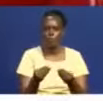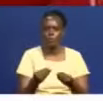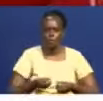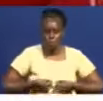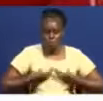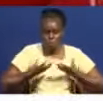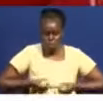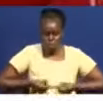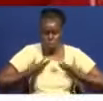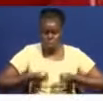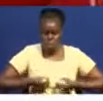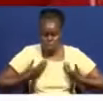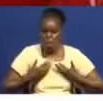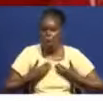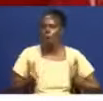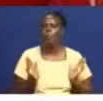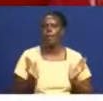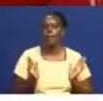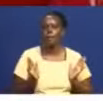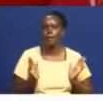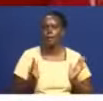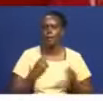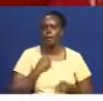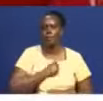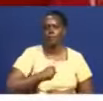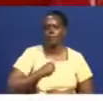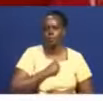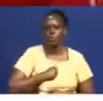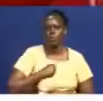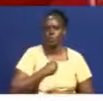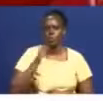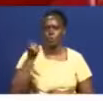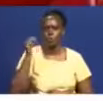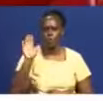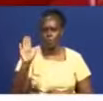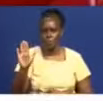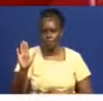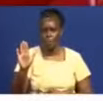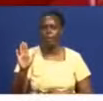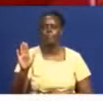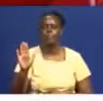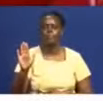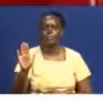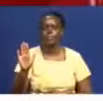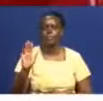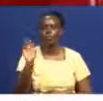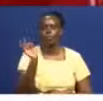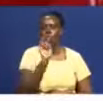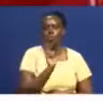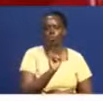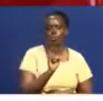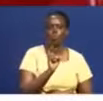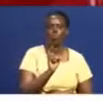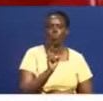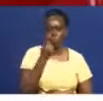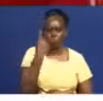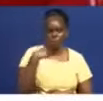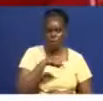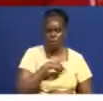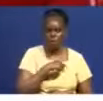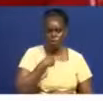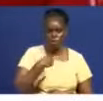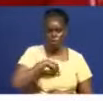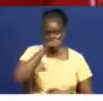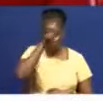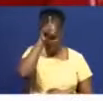yale ambayo yako kwenye mioyo yetu. Tunasikitika kwa sababu rais alizunguka na akatutafuta sisi ambao tulikuwa kule